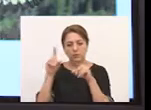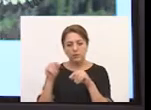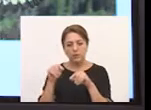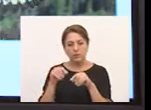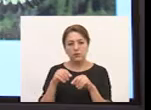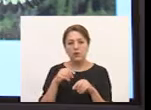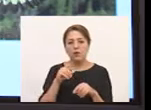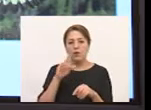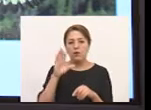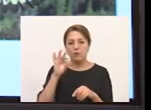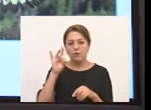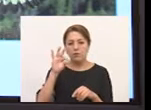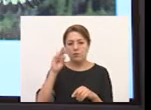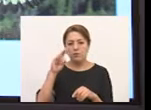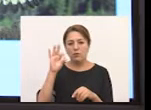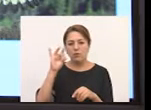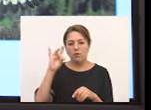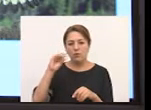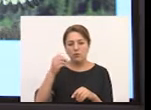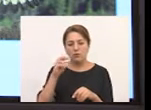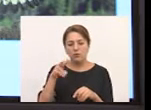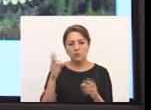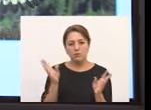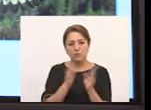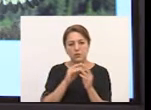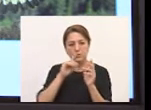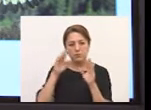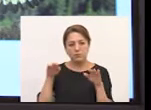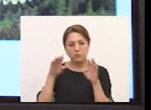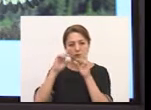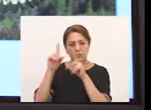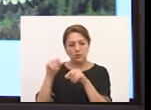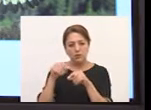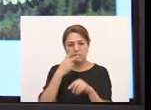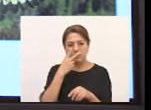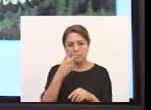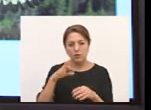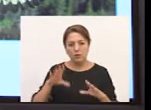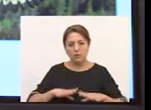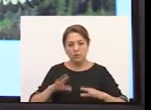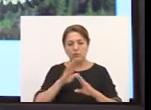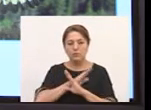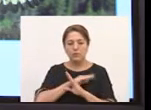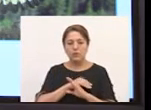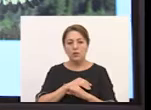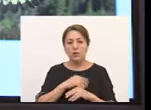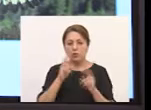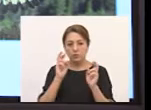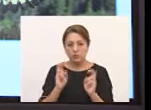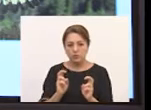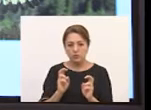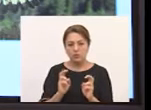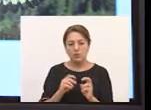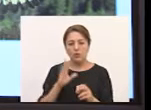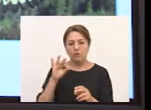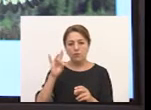ворон. Вот завидели палую лошадь, мертвую лошадь. Спустились, сели.